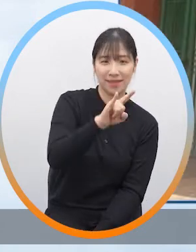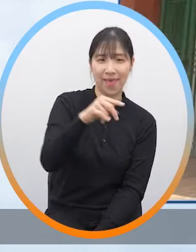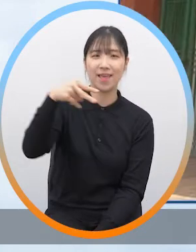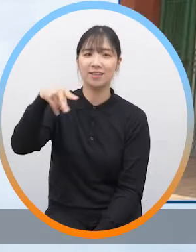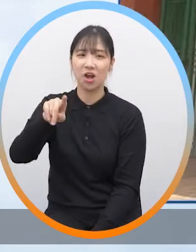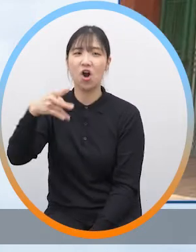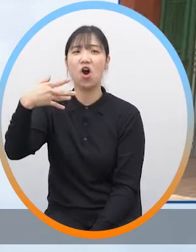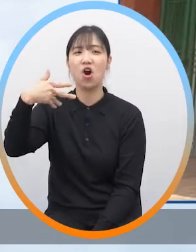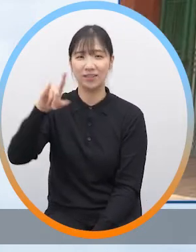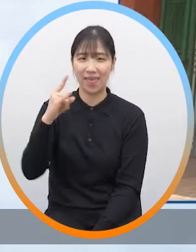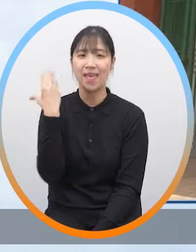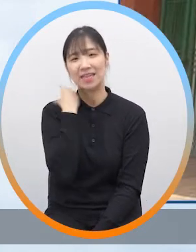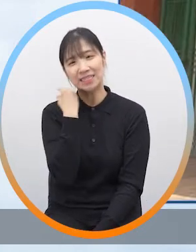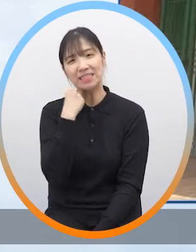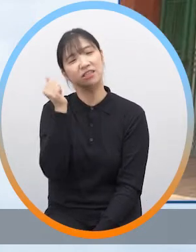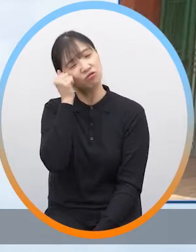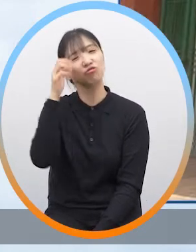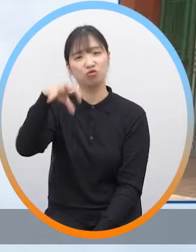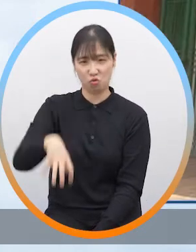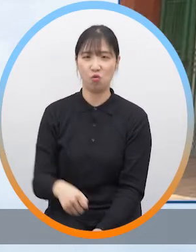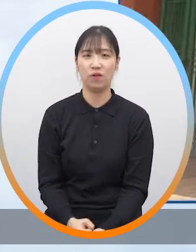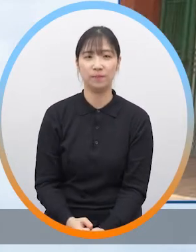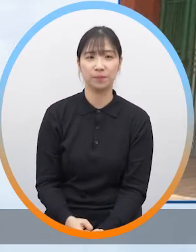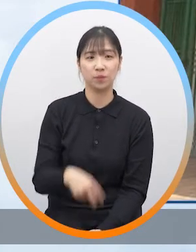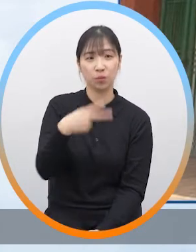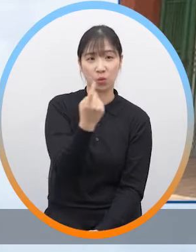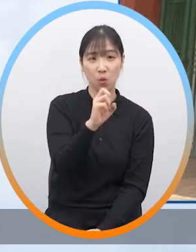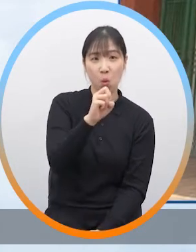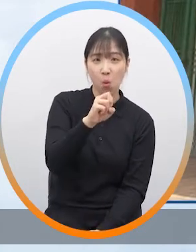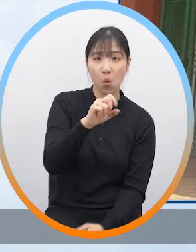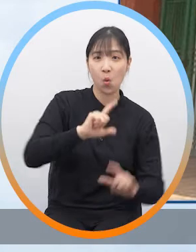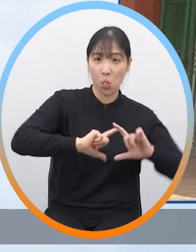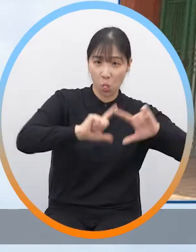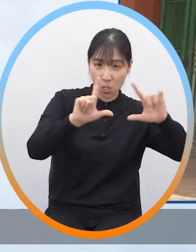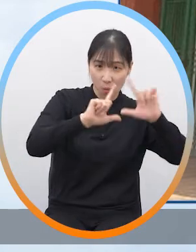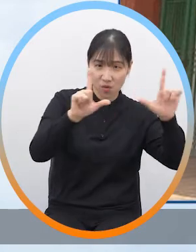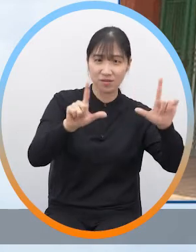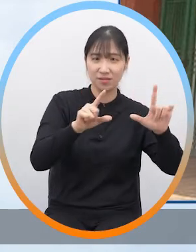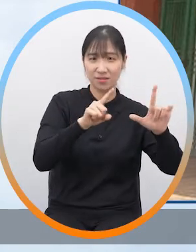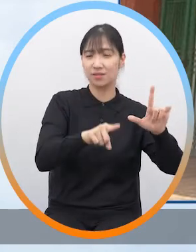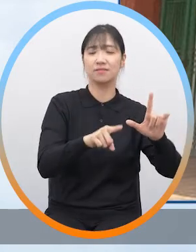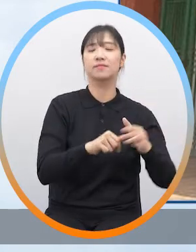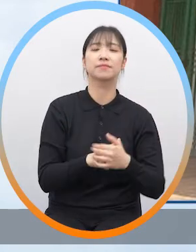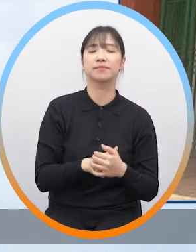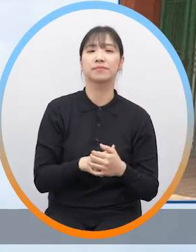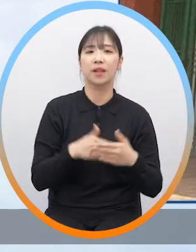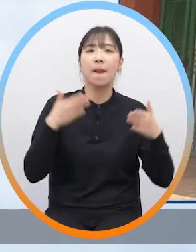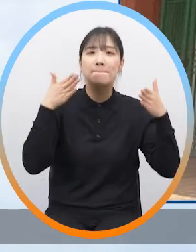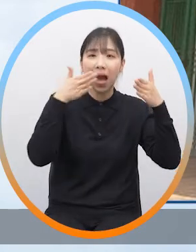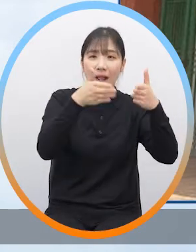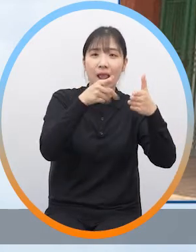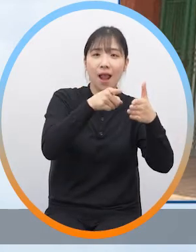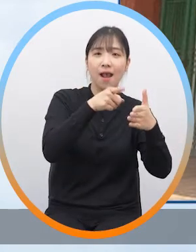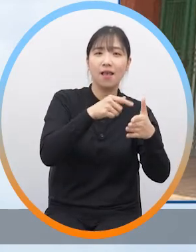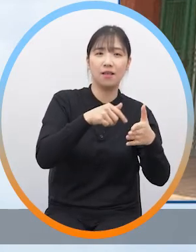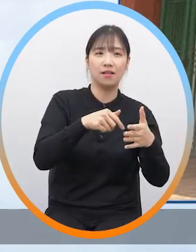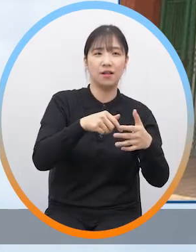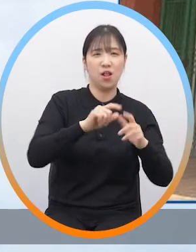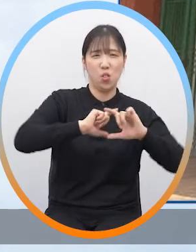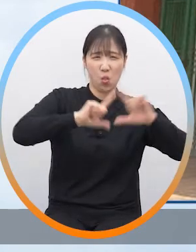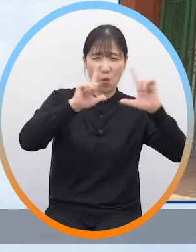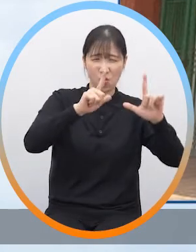서제라고 하는 기숙사가 있습니다. 보통 동제, 서제할 때 동쪽은 절대 방향으로서의